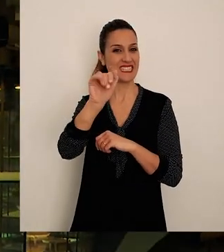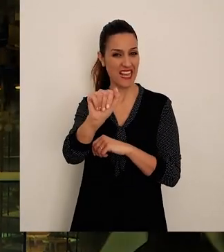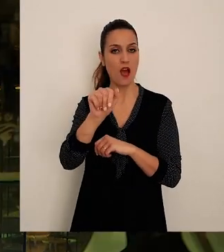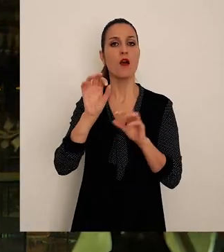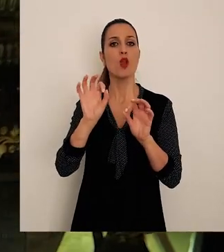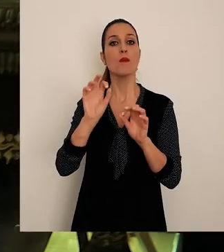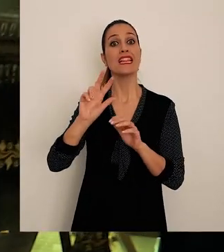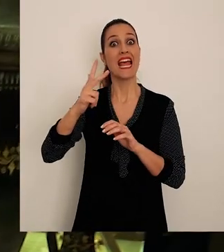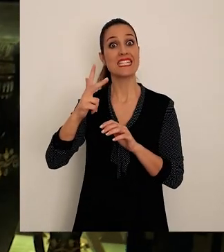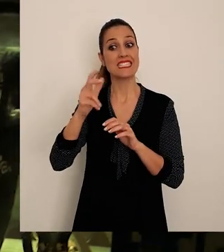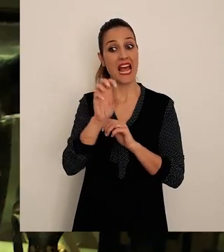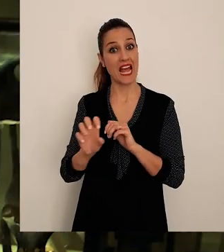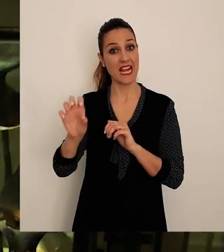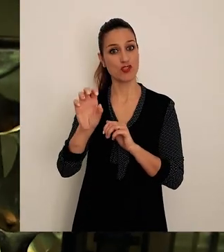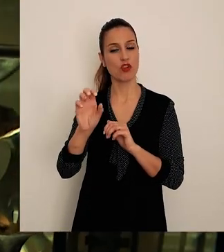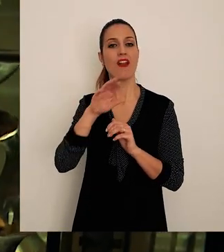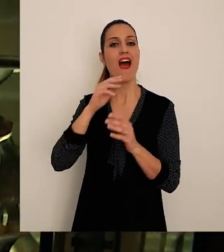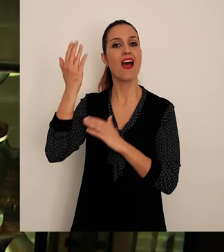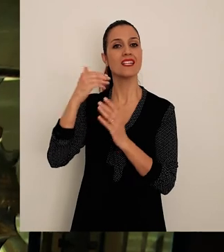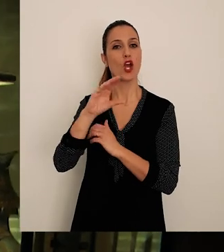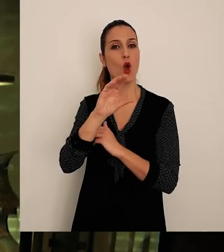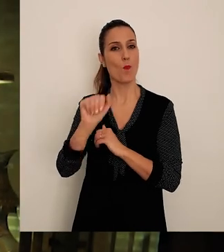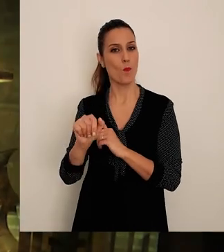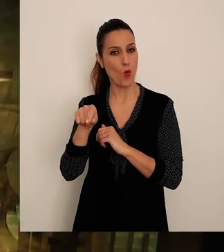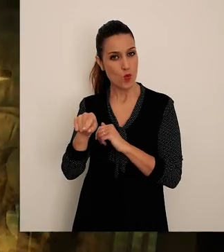antiche Puglie, citata da Plinio e Orazio.